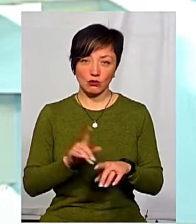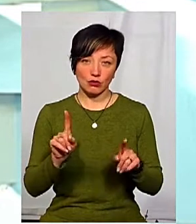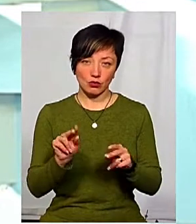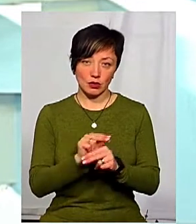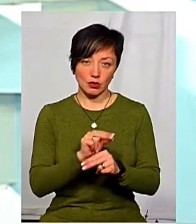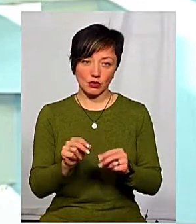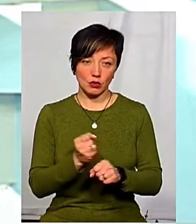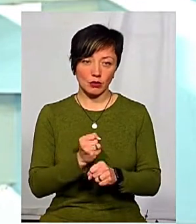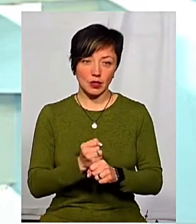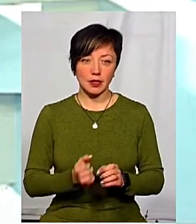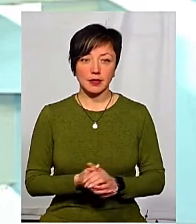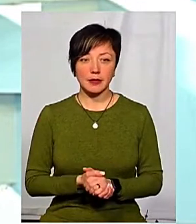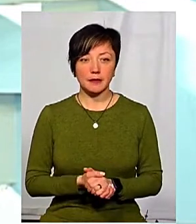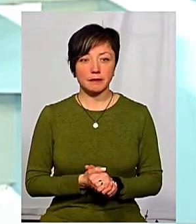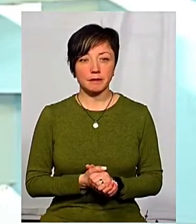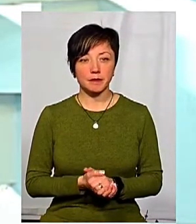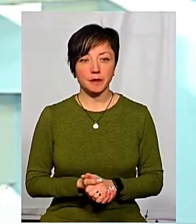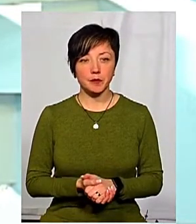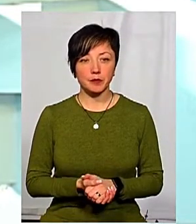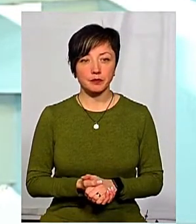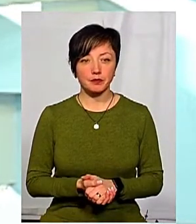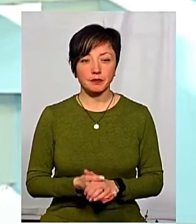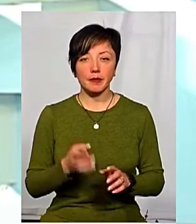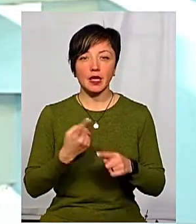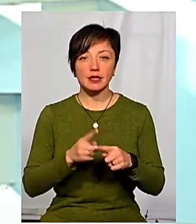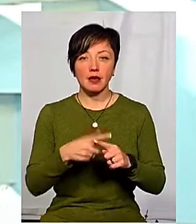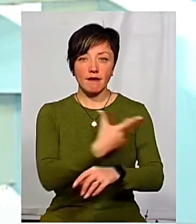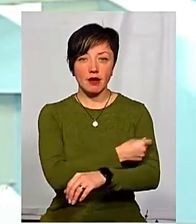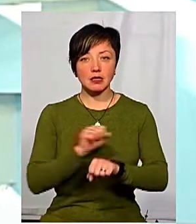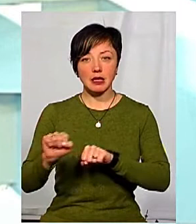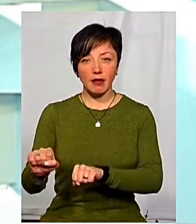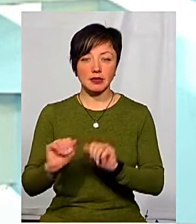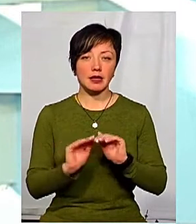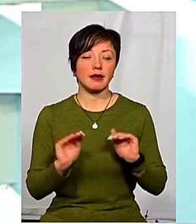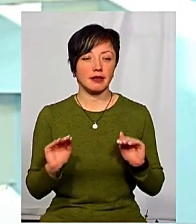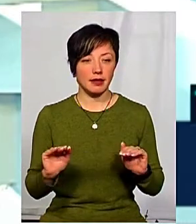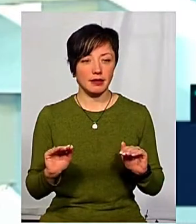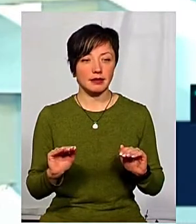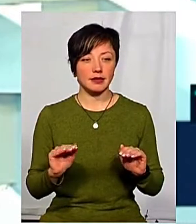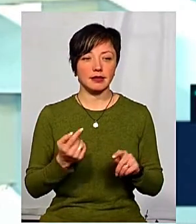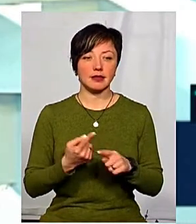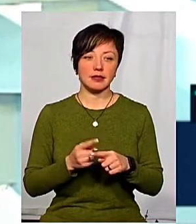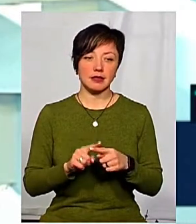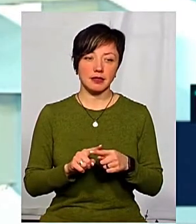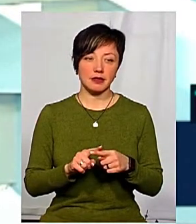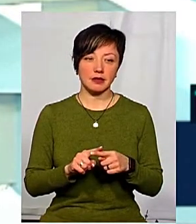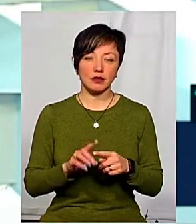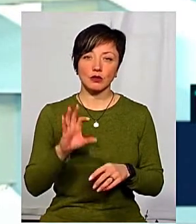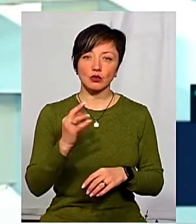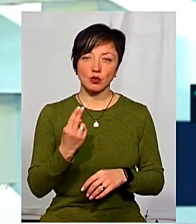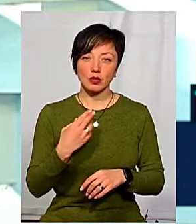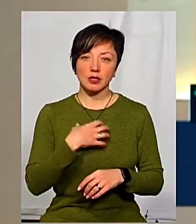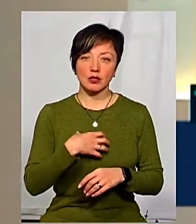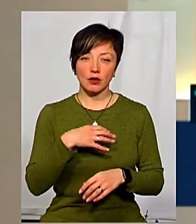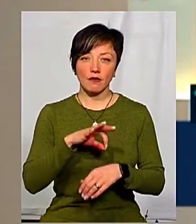щось зробити. Це вакцинація дітей, це соціально